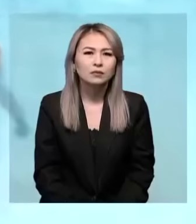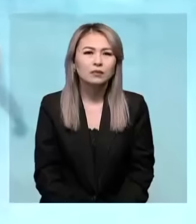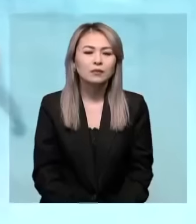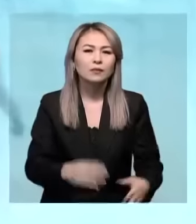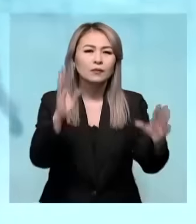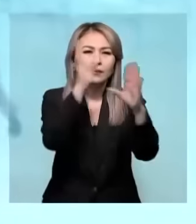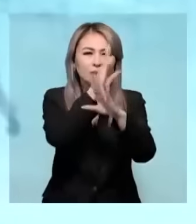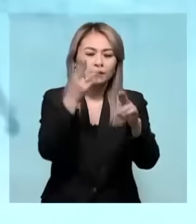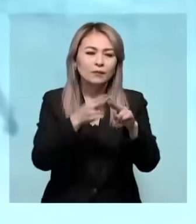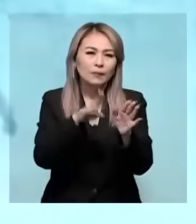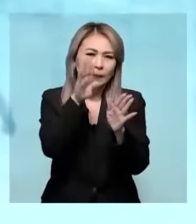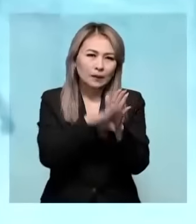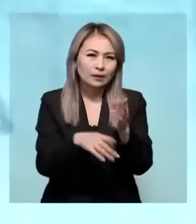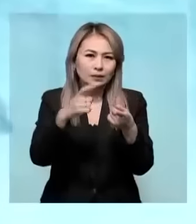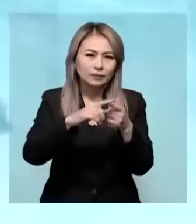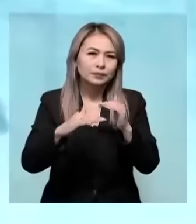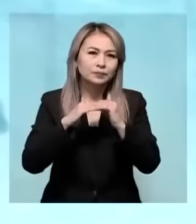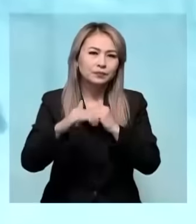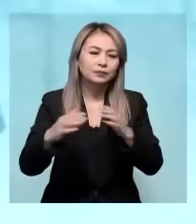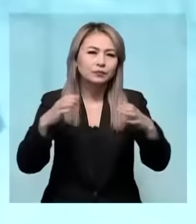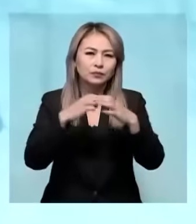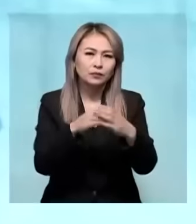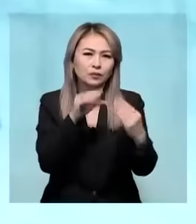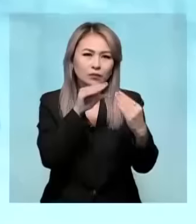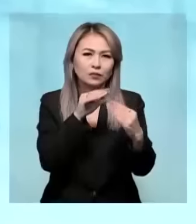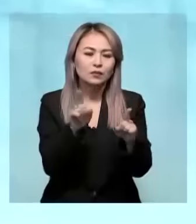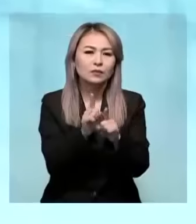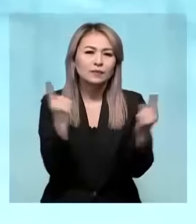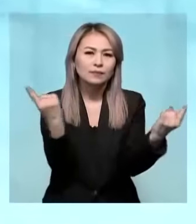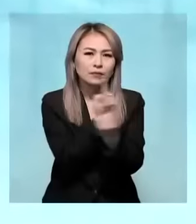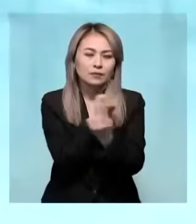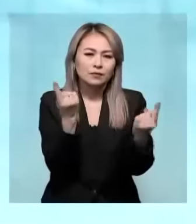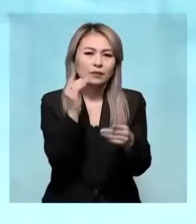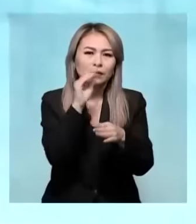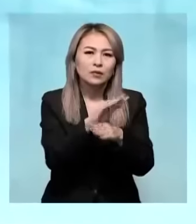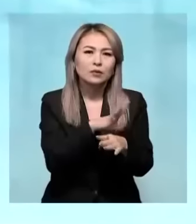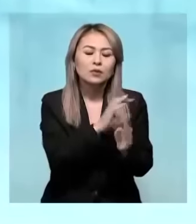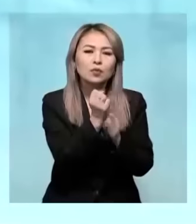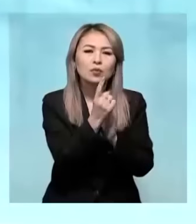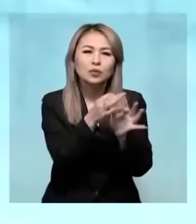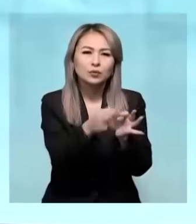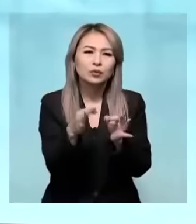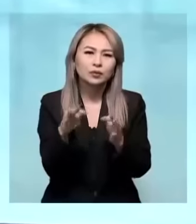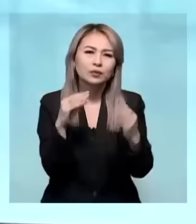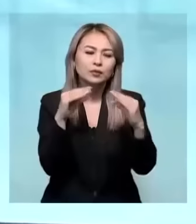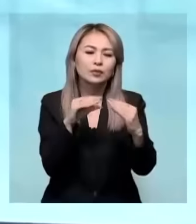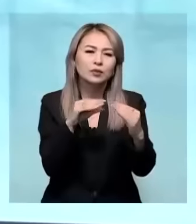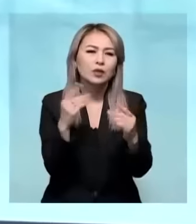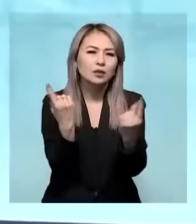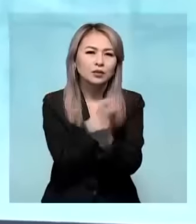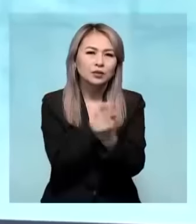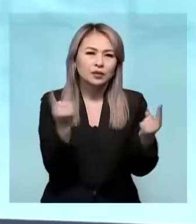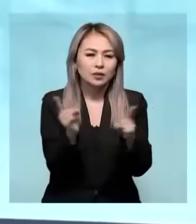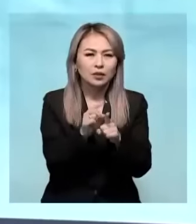Ауа райының күрт нашарлауына байланысты еліміздің бірқатар өңірінде жол көлік қозғалысы қиындады. Атап айтқанда 11 өңірде көлік